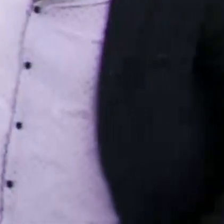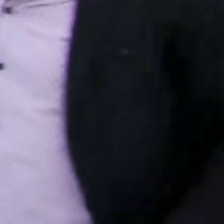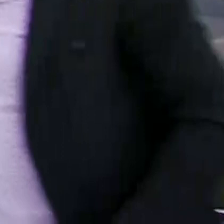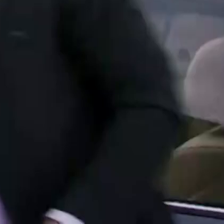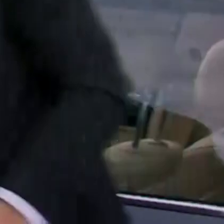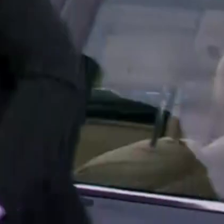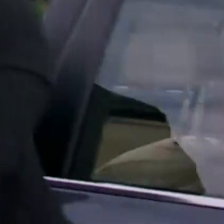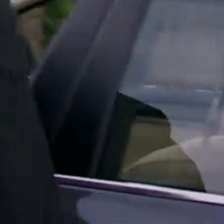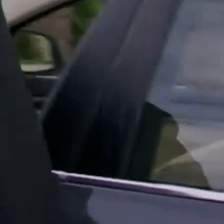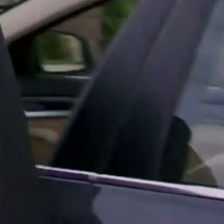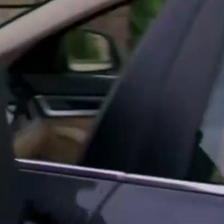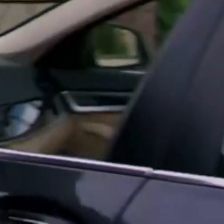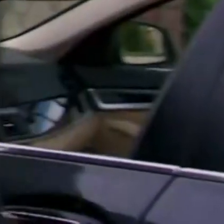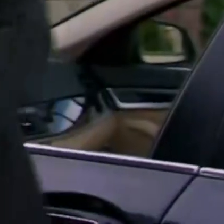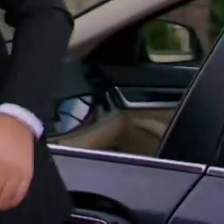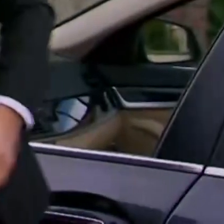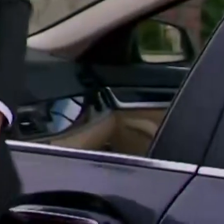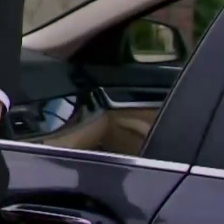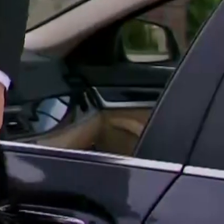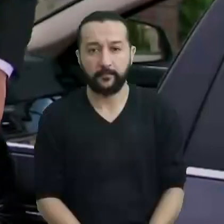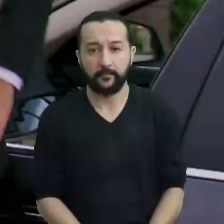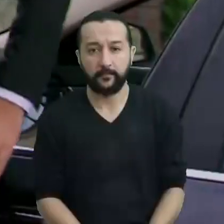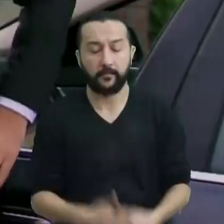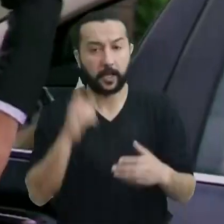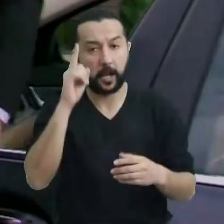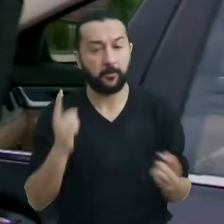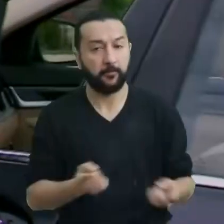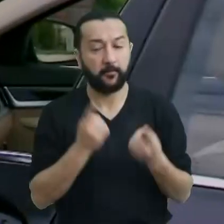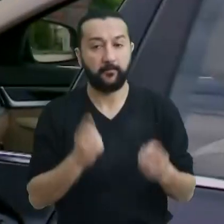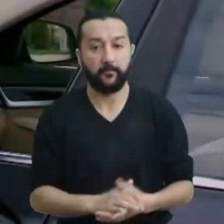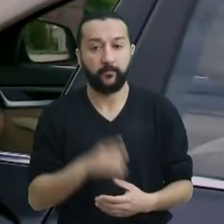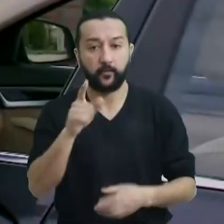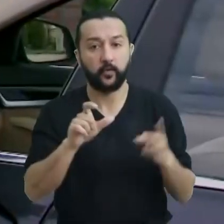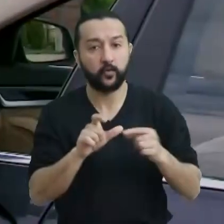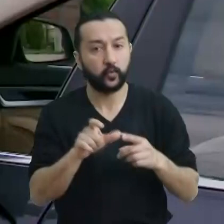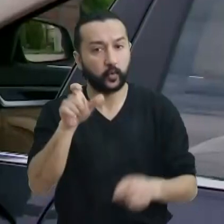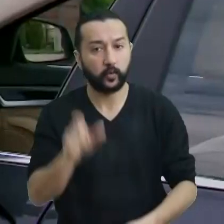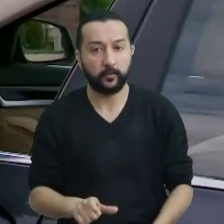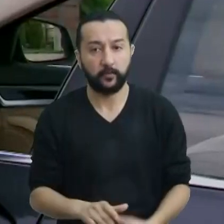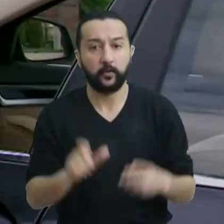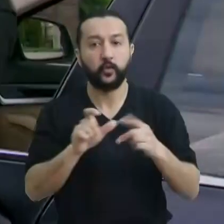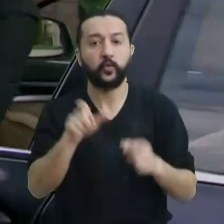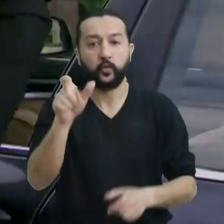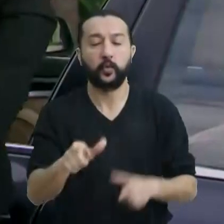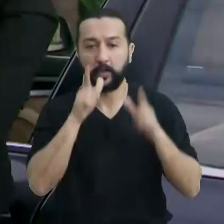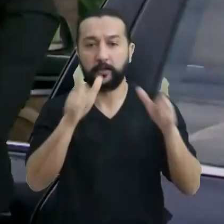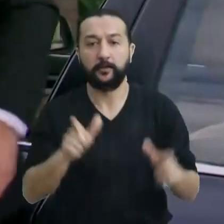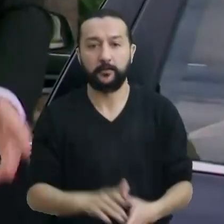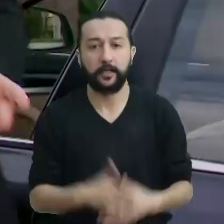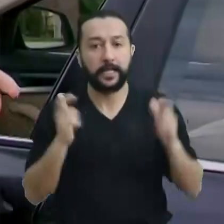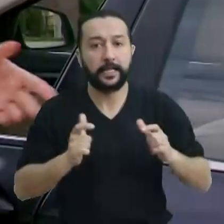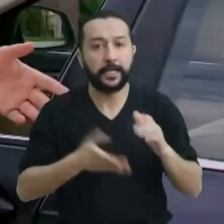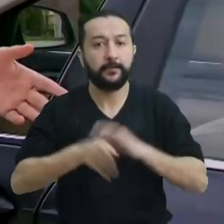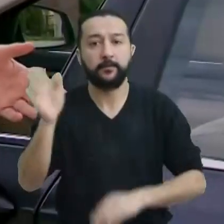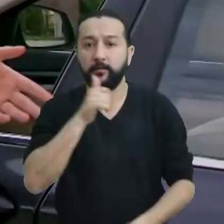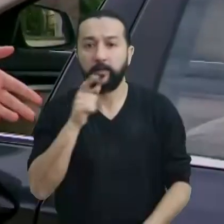siyah ceketle arabadan inip şaşkınlıkla etrafa bakındı. Allah Allah. Şükrü. Şükrü. Nereye